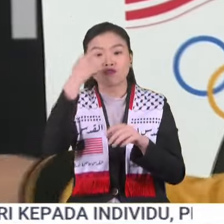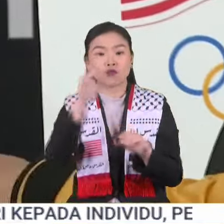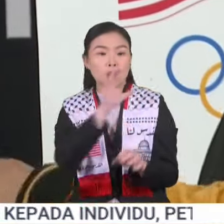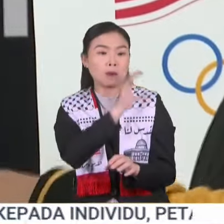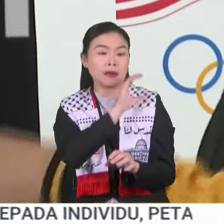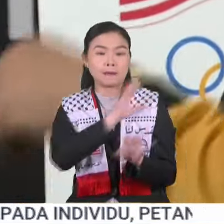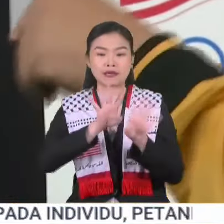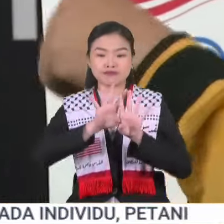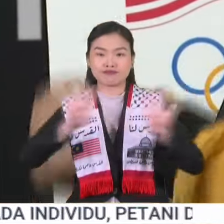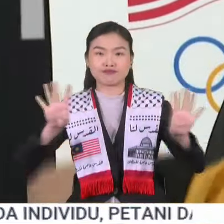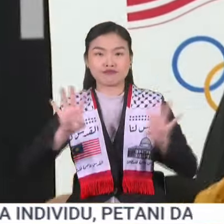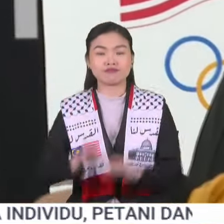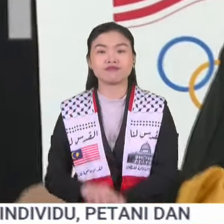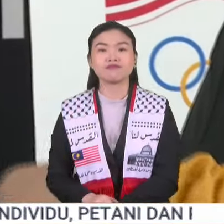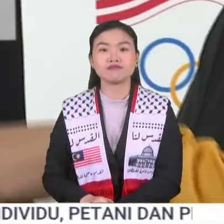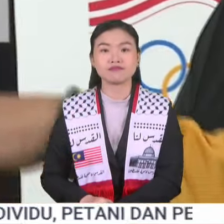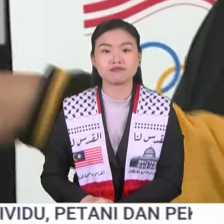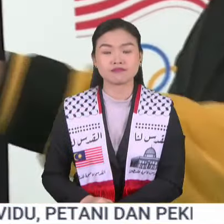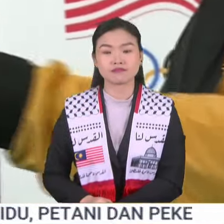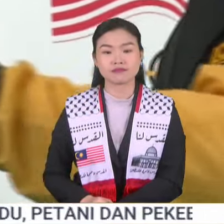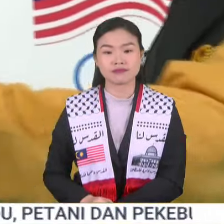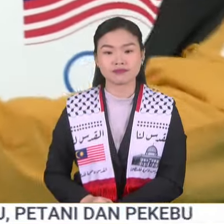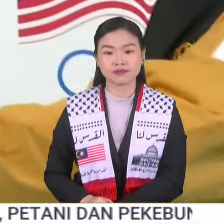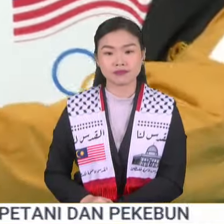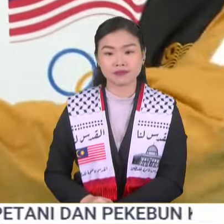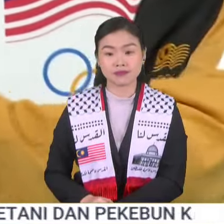kejurulatihan termasuk Rexy.